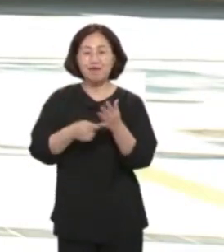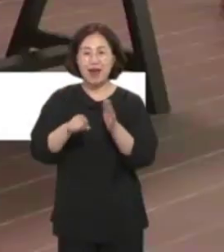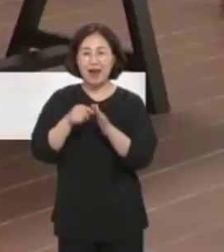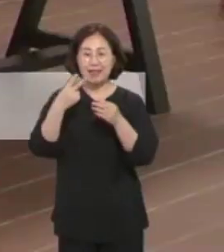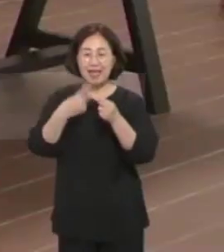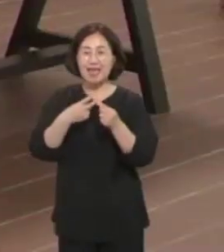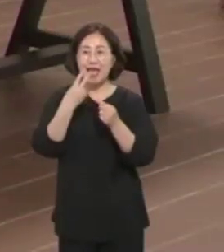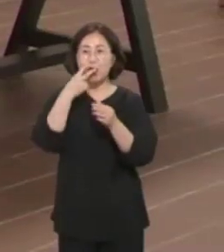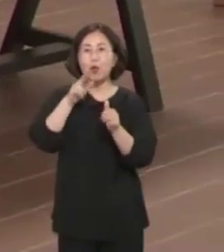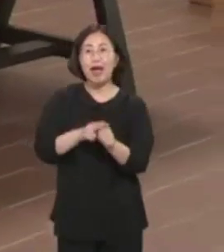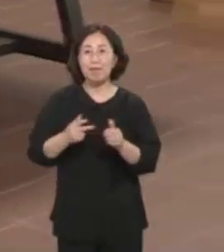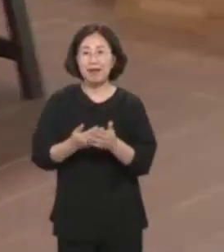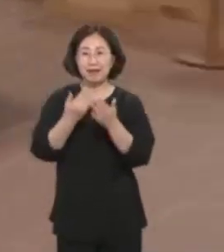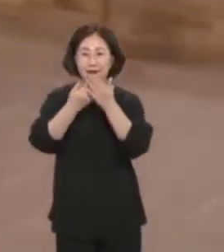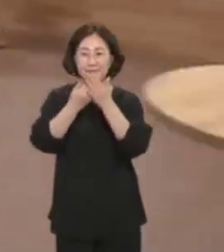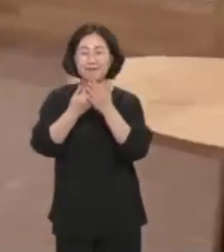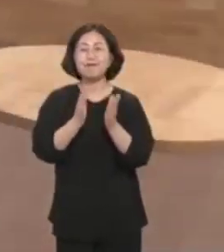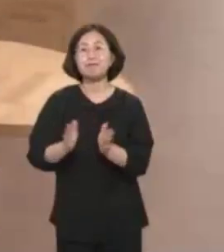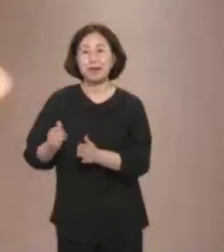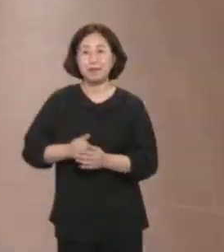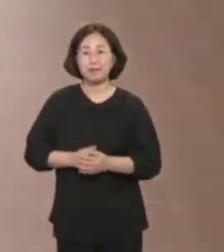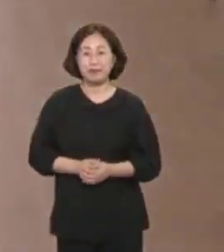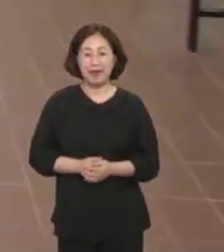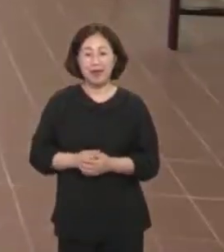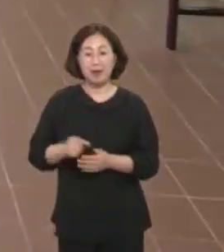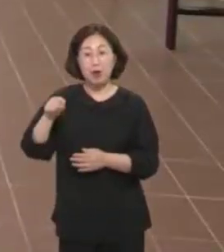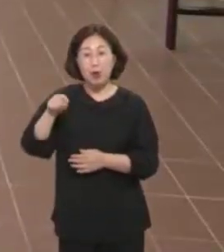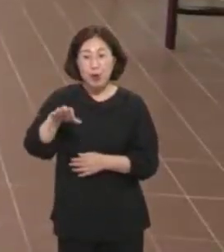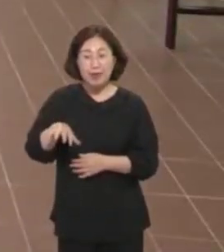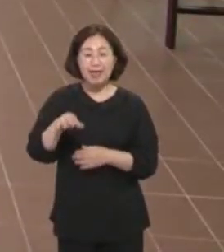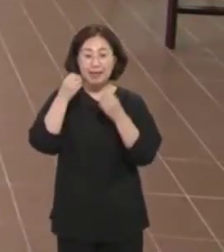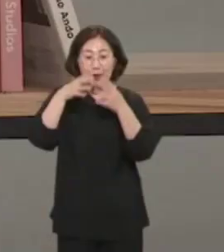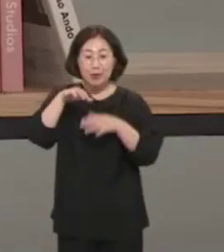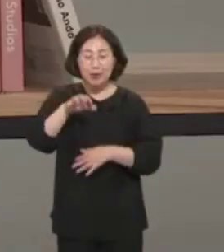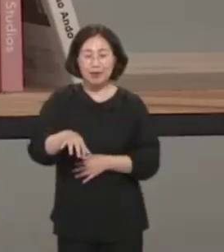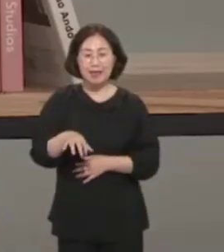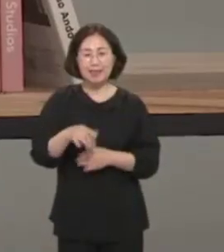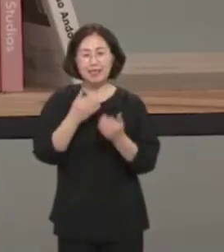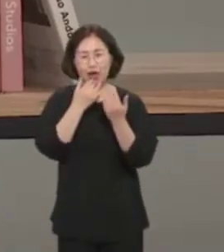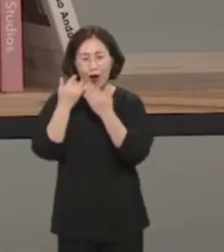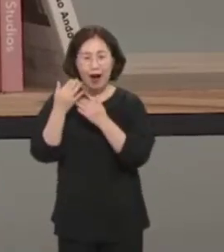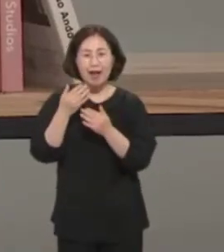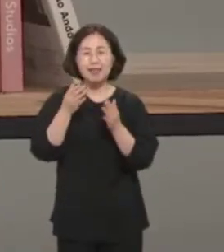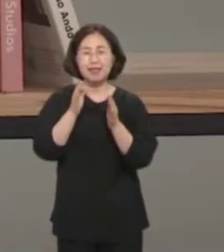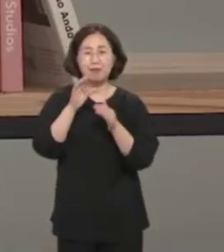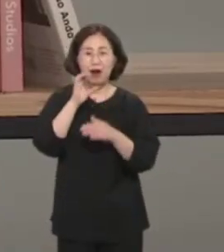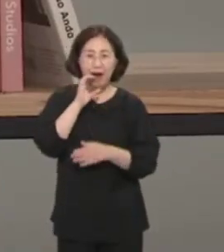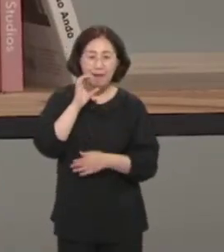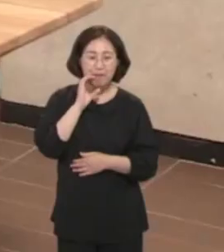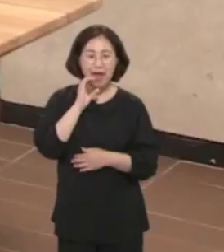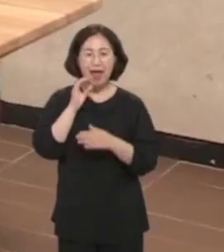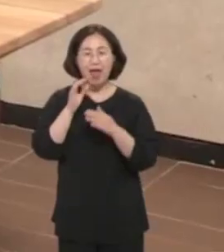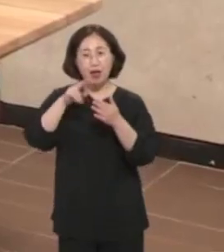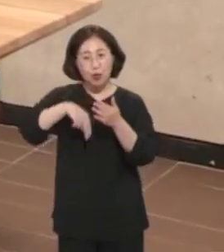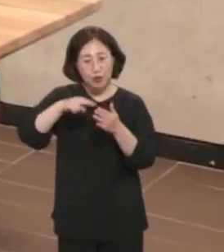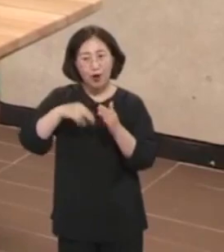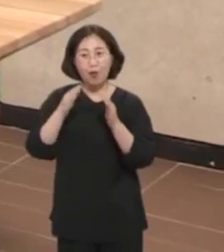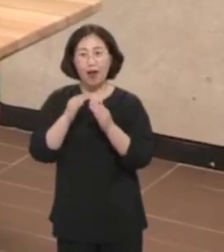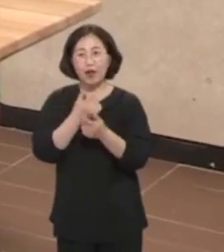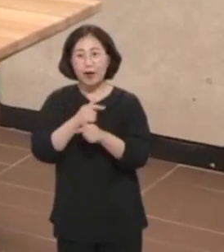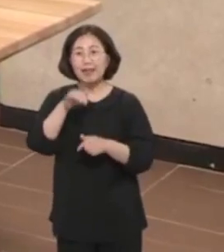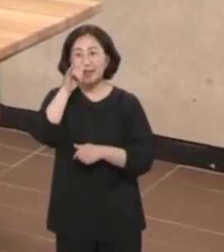준비하겠습니다. 특히 신청사는 문화강좌실, 열린도서관, 북카페 등 문화와 여가 기능도 갖춘 공공복합청사로